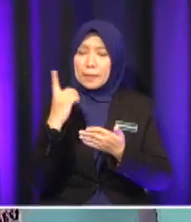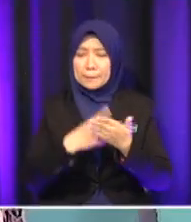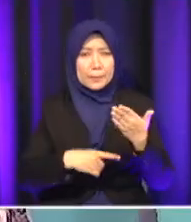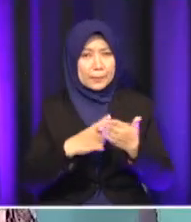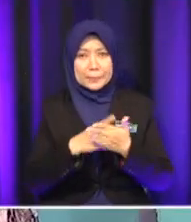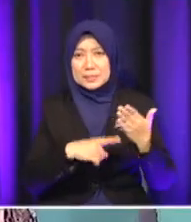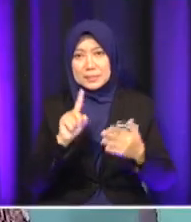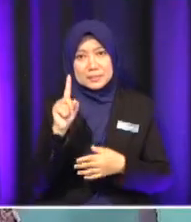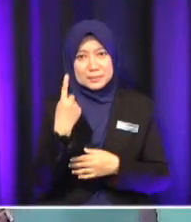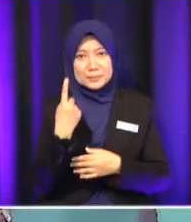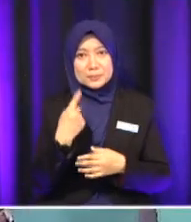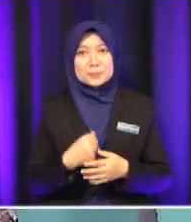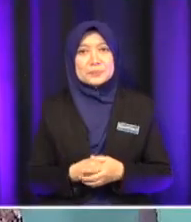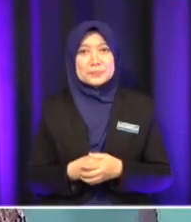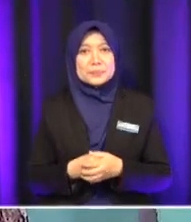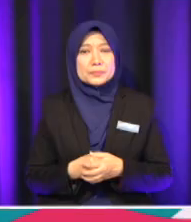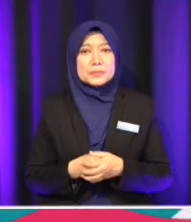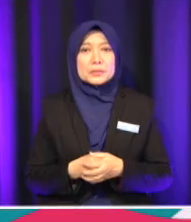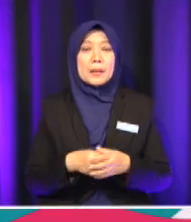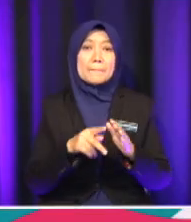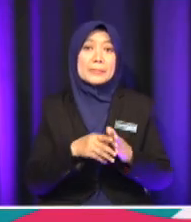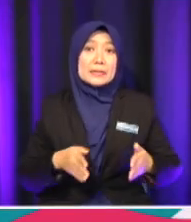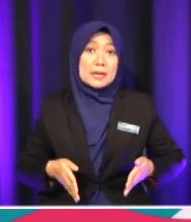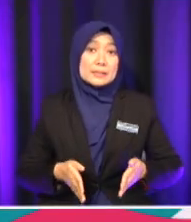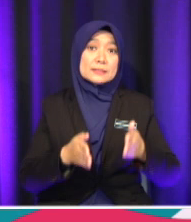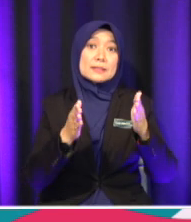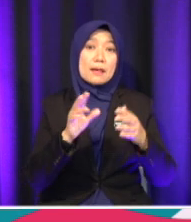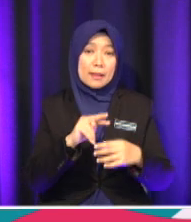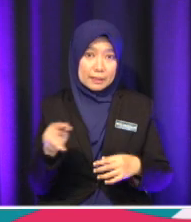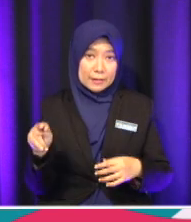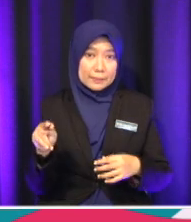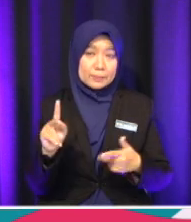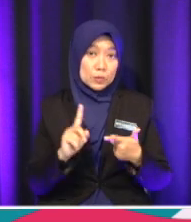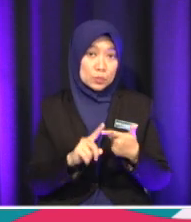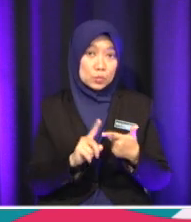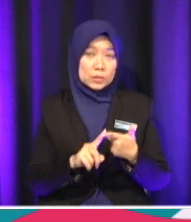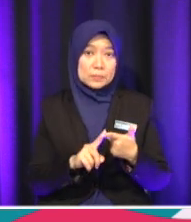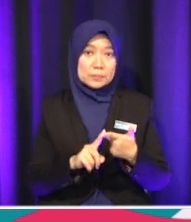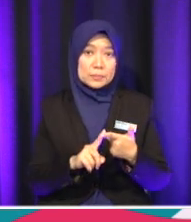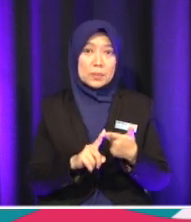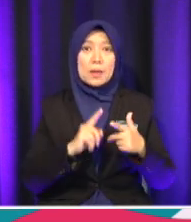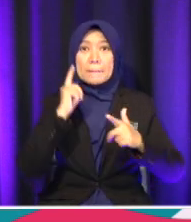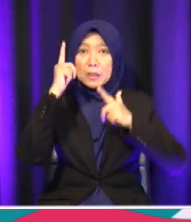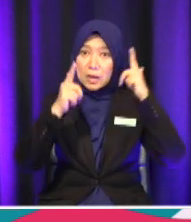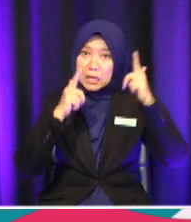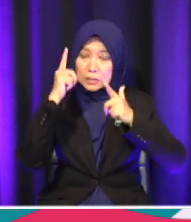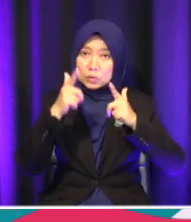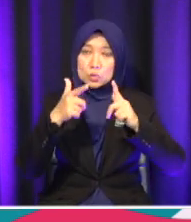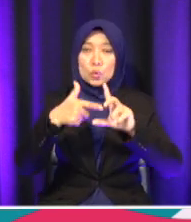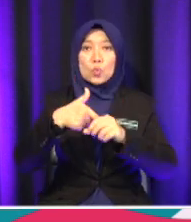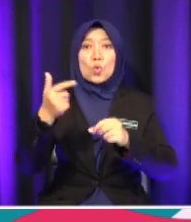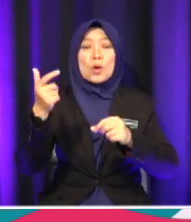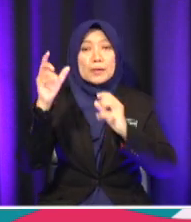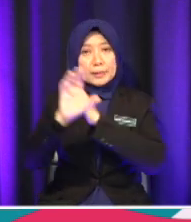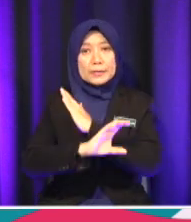oke yang kedua ialah perjalanan ya perjalanan nih contohnya melibatkan pelancung asing datang ke negara